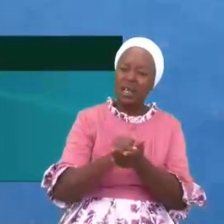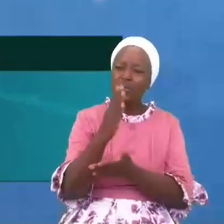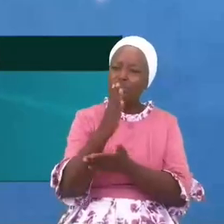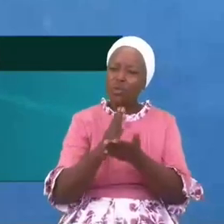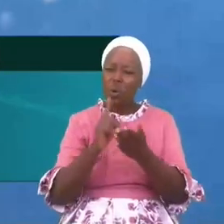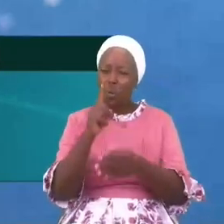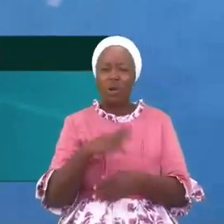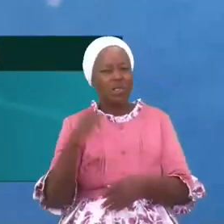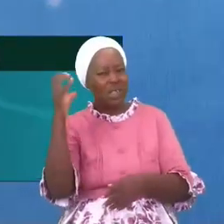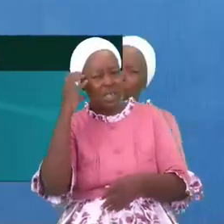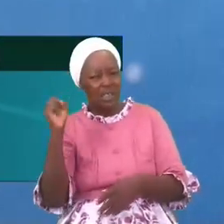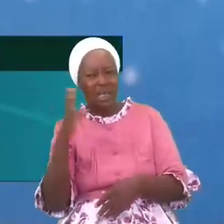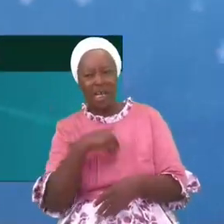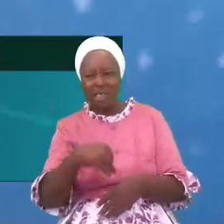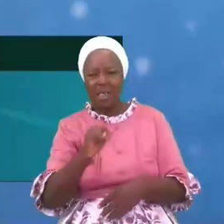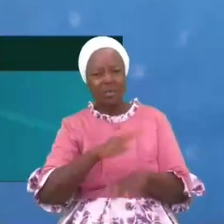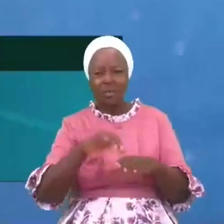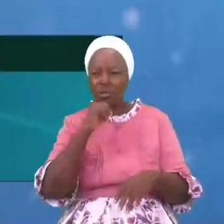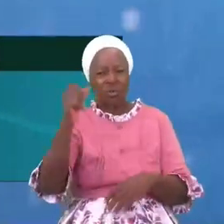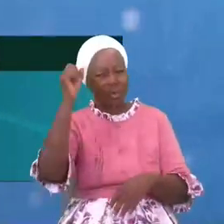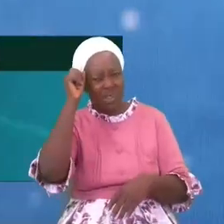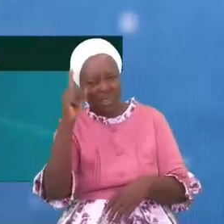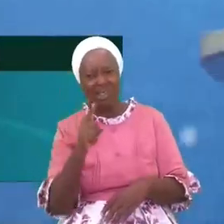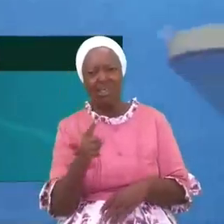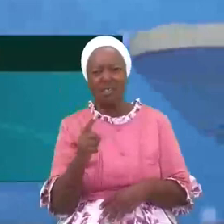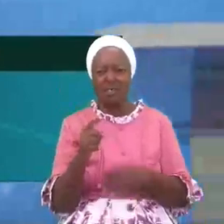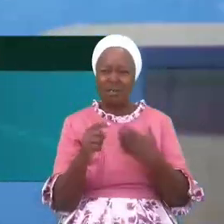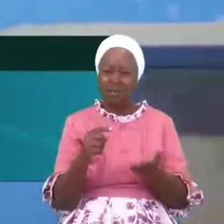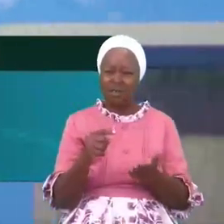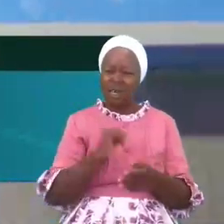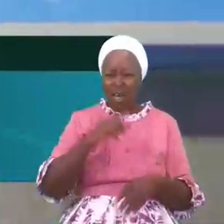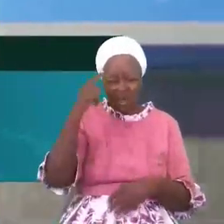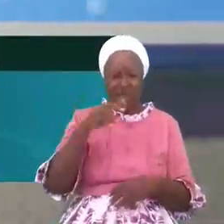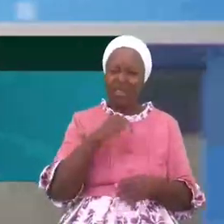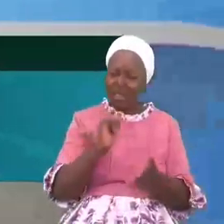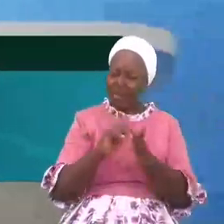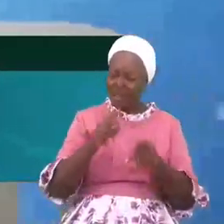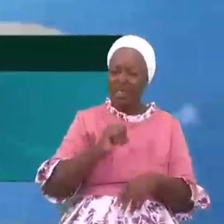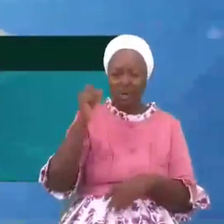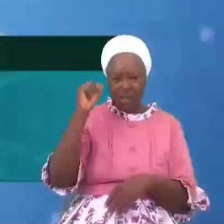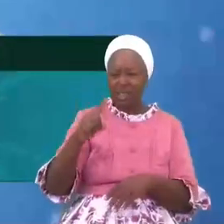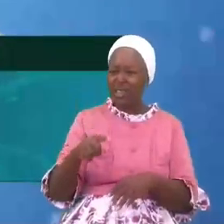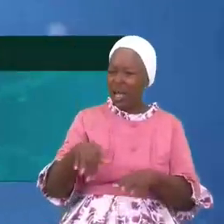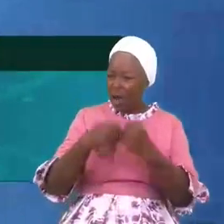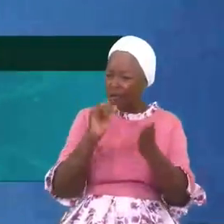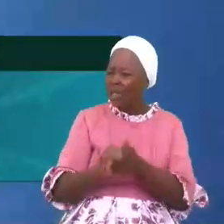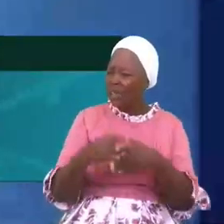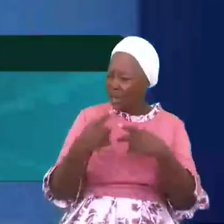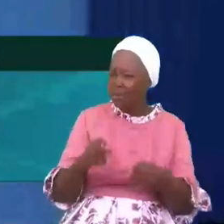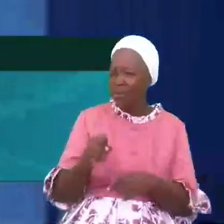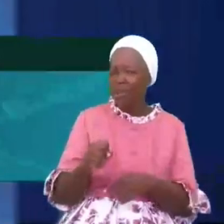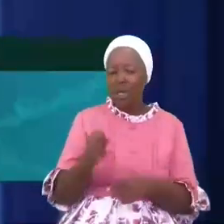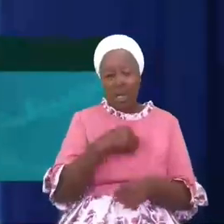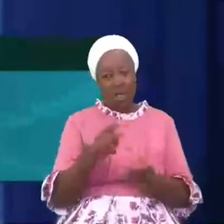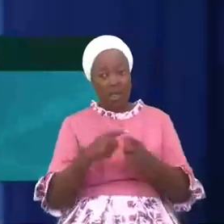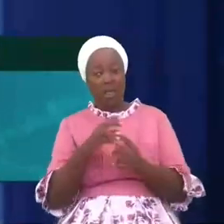entend et qui ne comprend? Je pense que je comprends. Comment ça s'est passé?